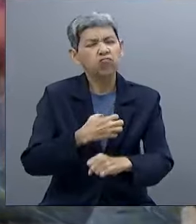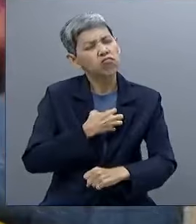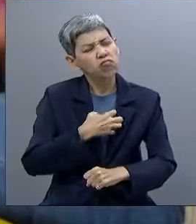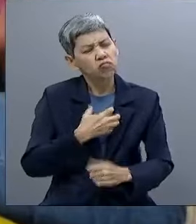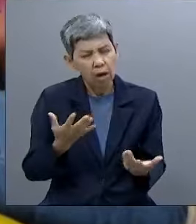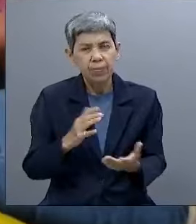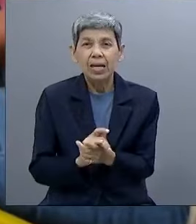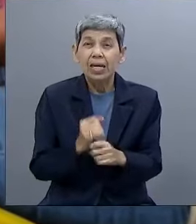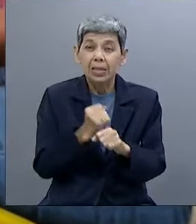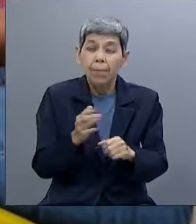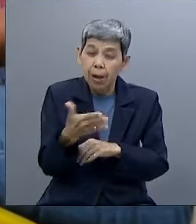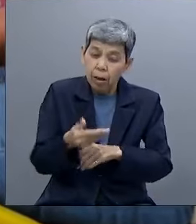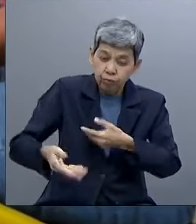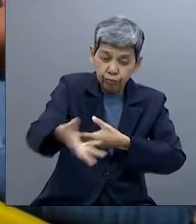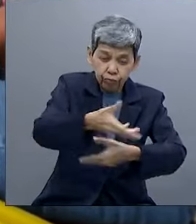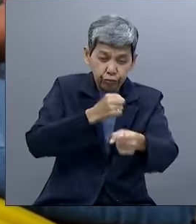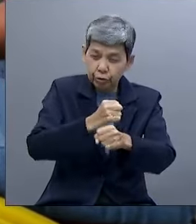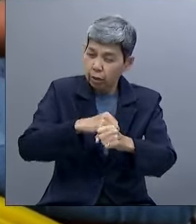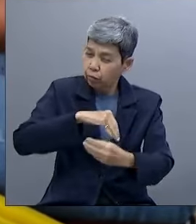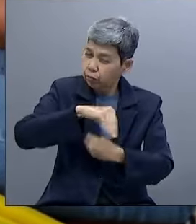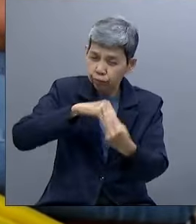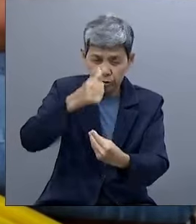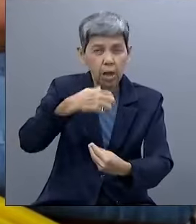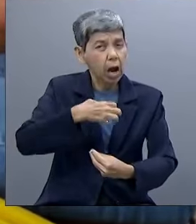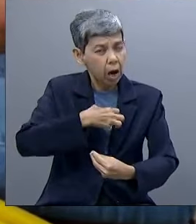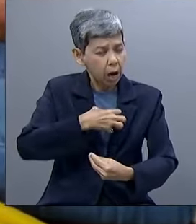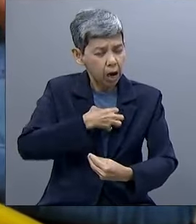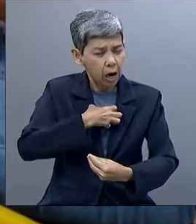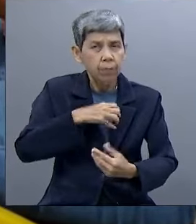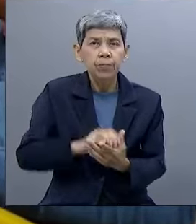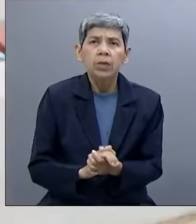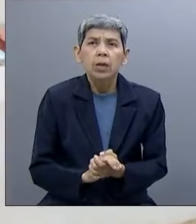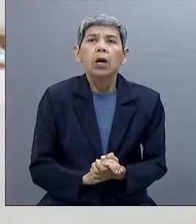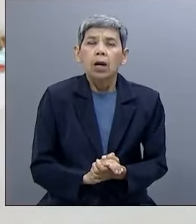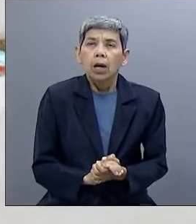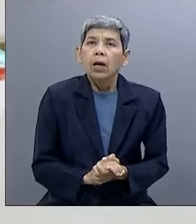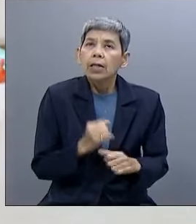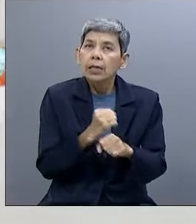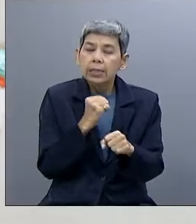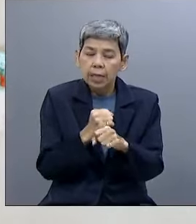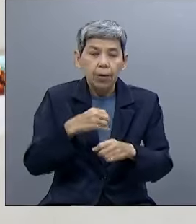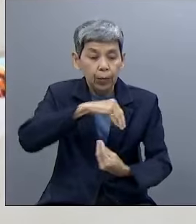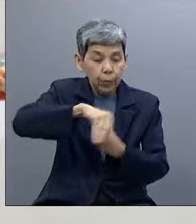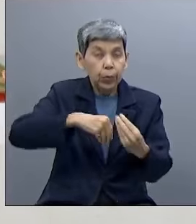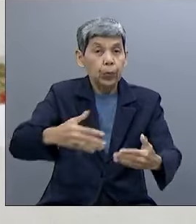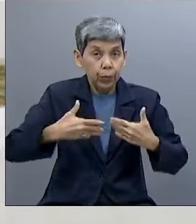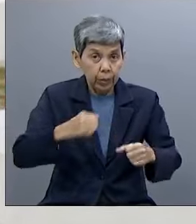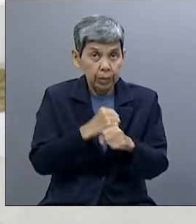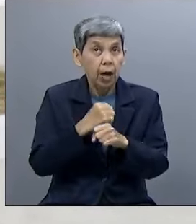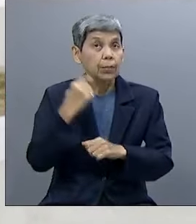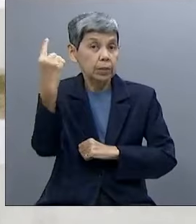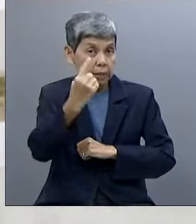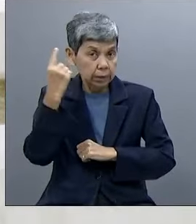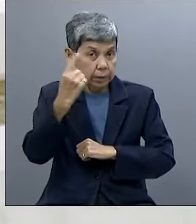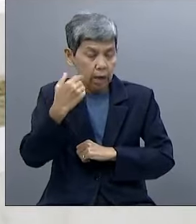าธุรกิจประมงจะกลับมาฟื้นตัวคึกคักเหมือนเมื่อก่อนอย่างไรก็ตามการสร้างรายได้ทางใหม่จากการท่องเที่ยวก็เ